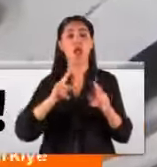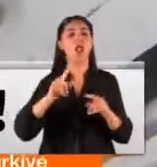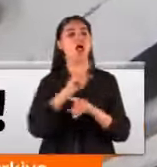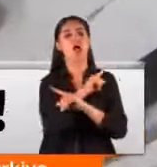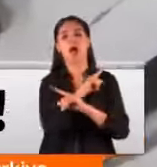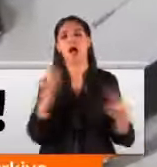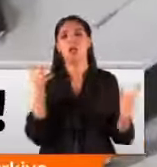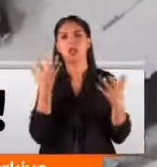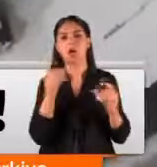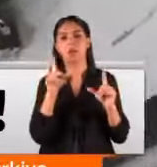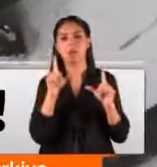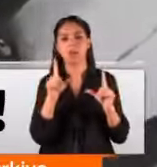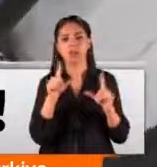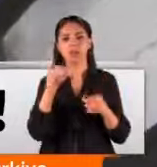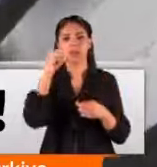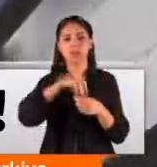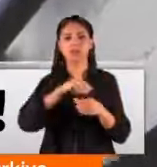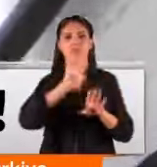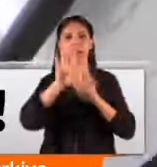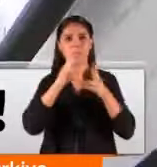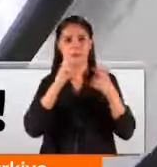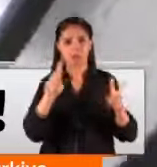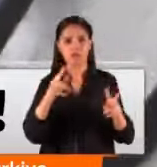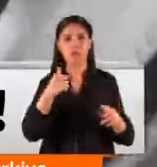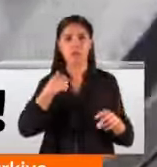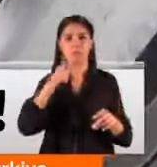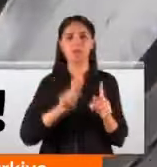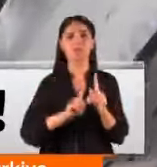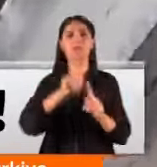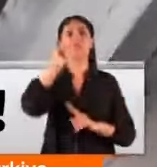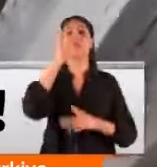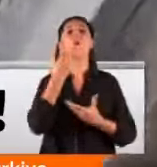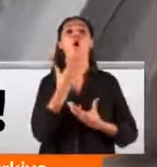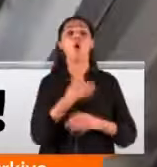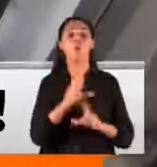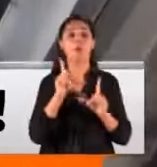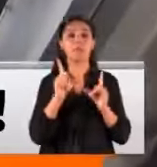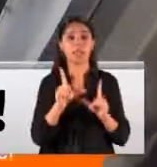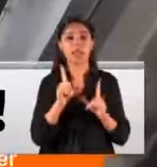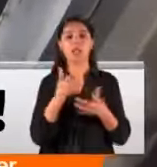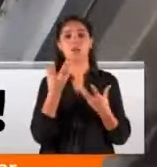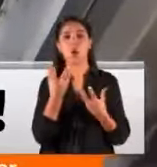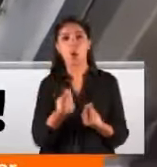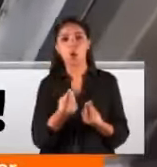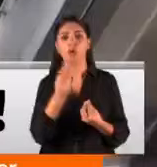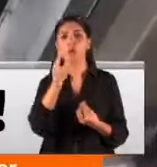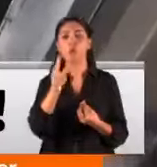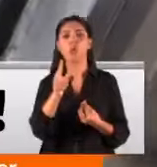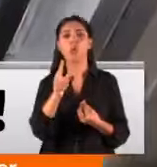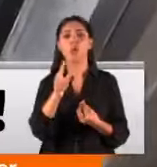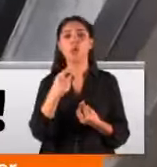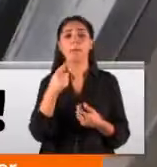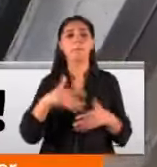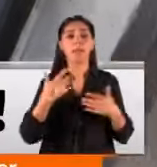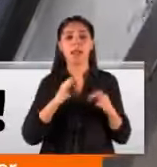mümkün olmaması gerekiyor. Yani asansörün kapısı açıkken bizim böyle çıkamıyor olmamız lazım ama oluyor. Tabii kritik soru şu,